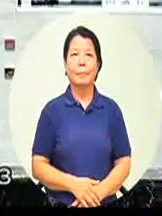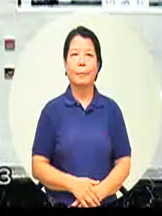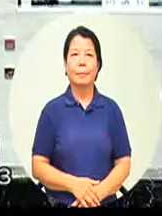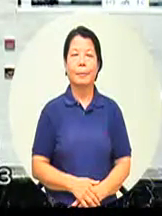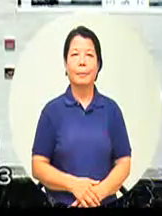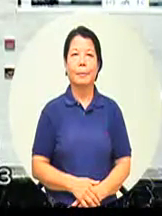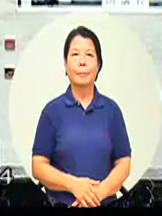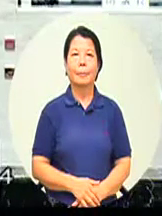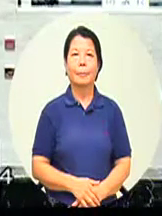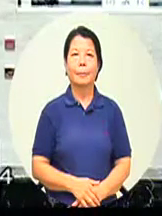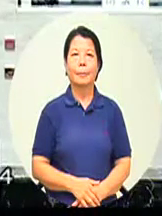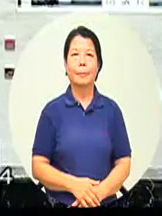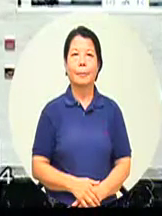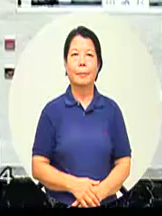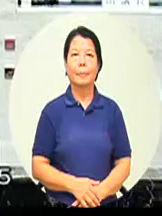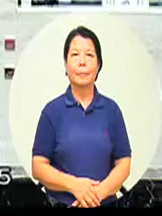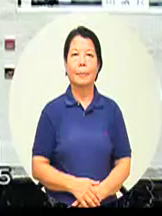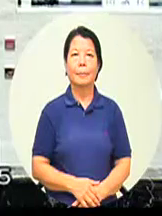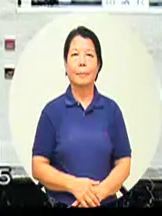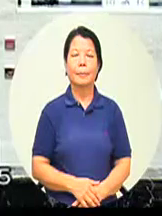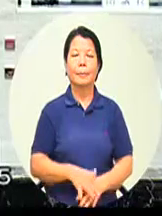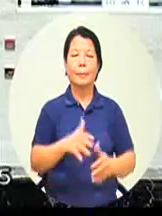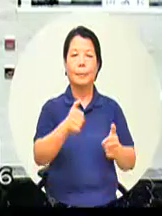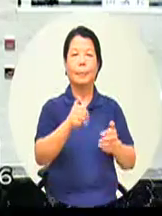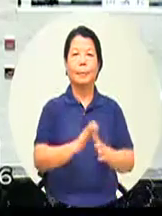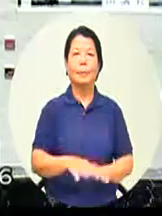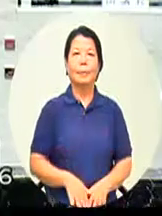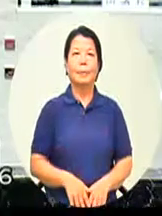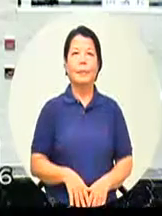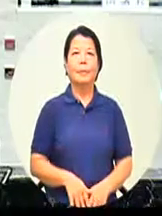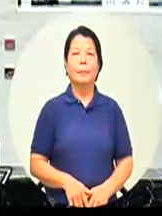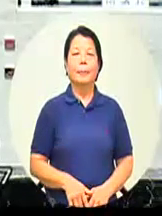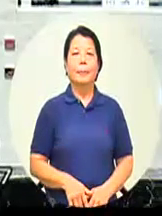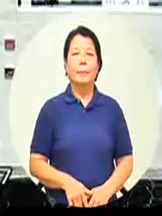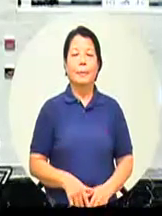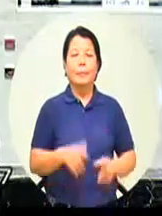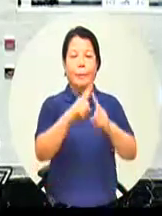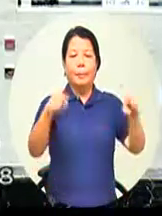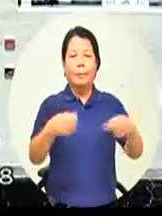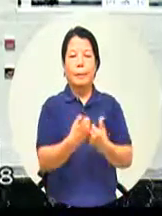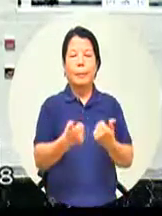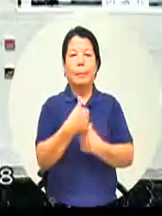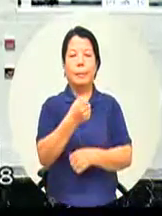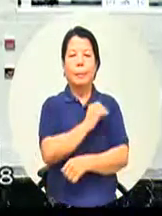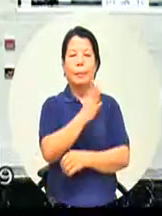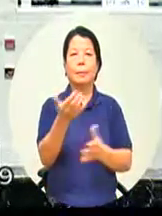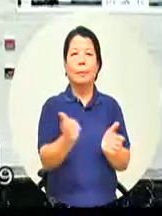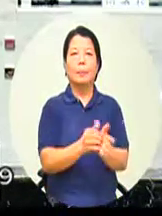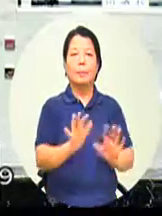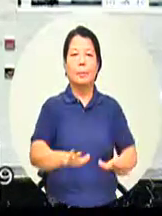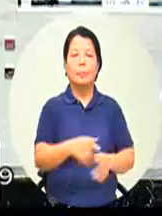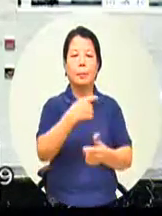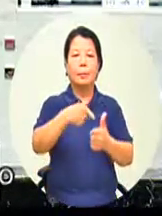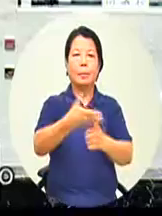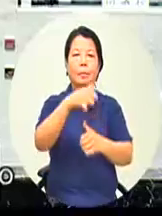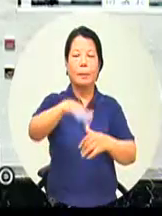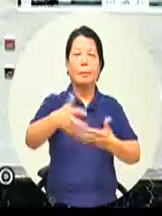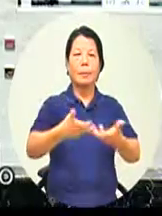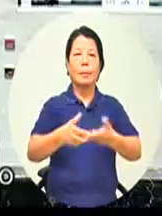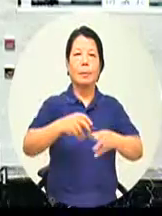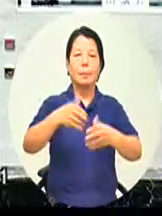了。 好，那么好，谢谢。那张议员咨询完毕，教育部门业务咨